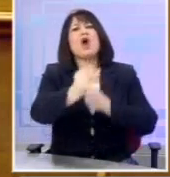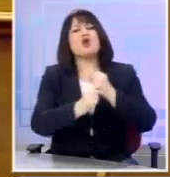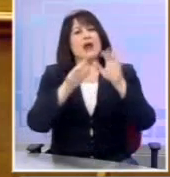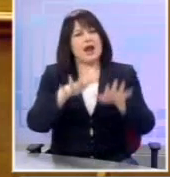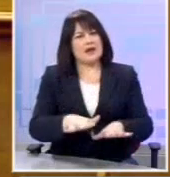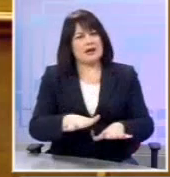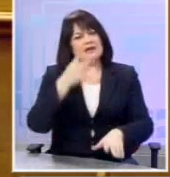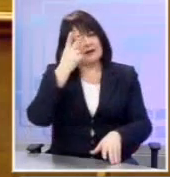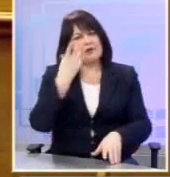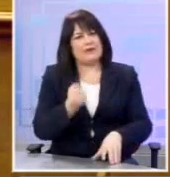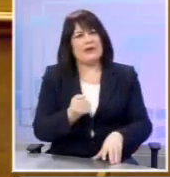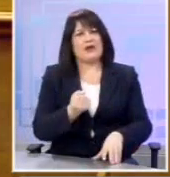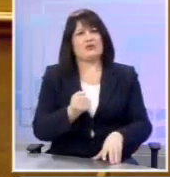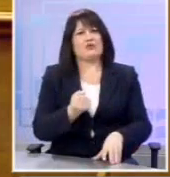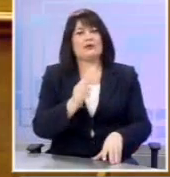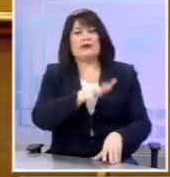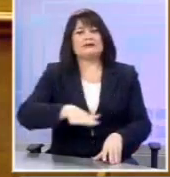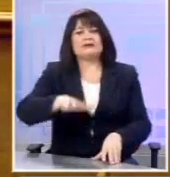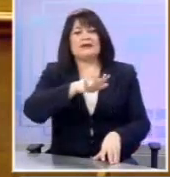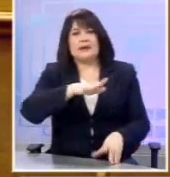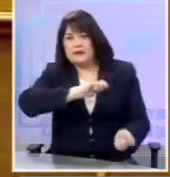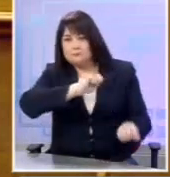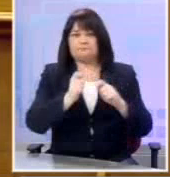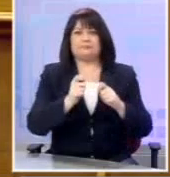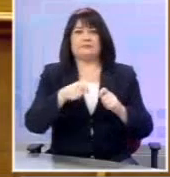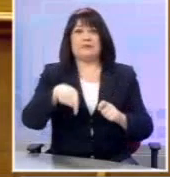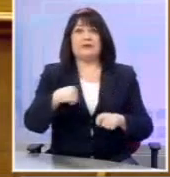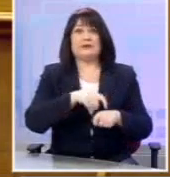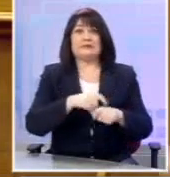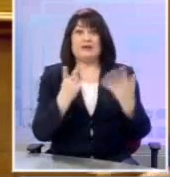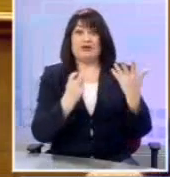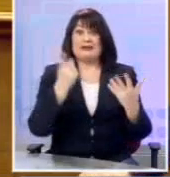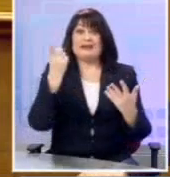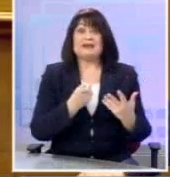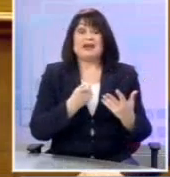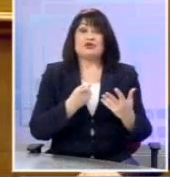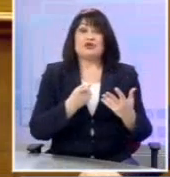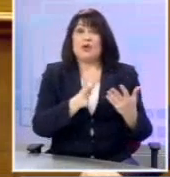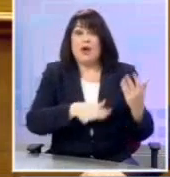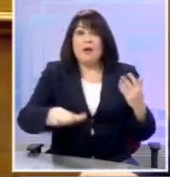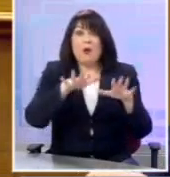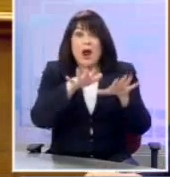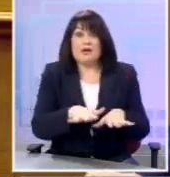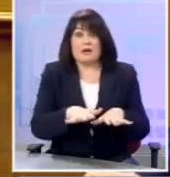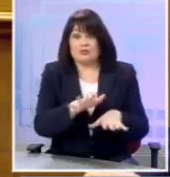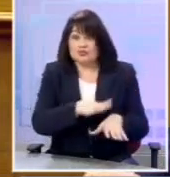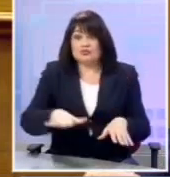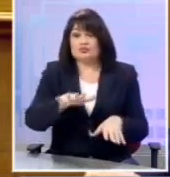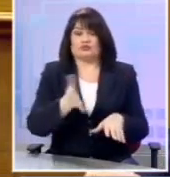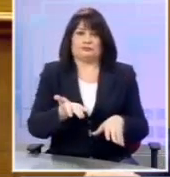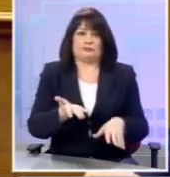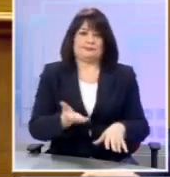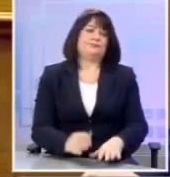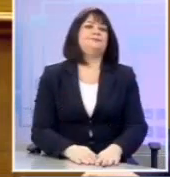που λόγω της αρνητικής μεταβολής των συνθήκων ξεπερνούν σήμερα το 70% του συνόλου των ανέργων.